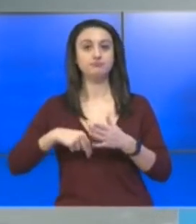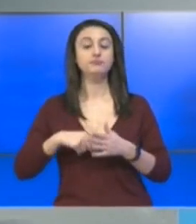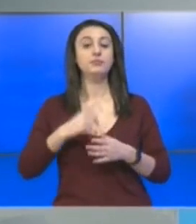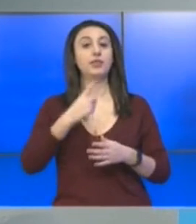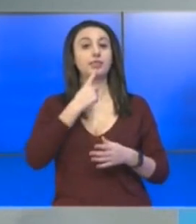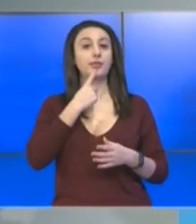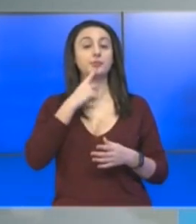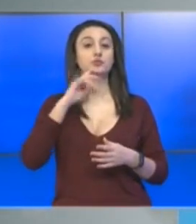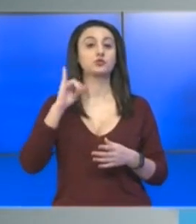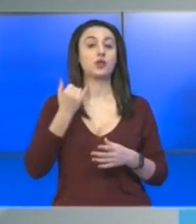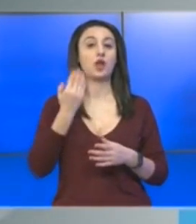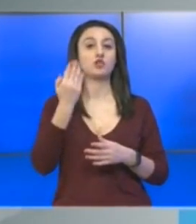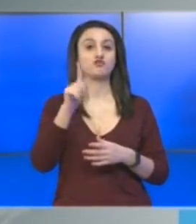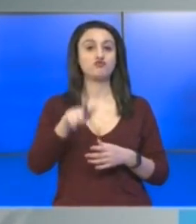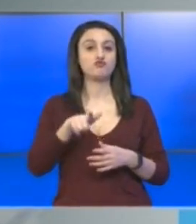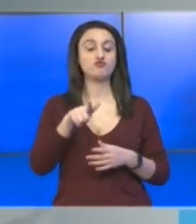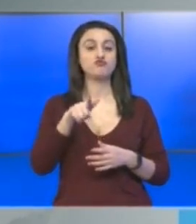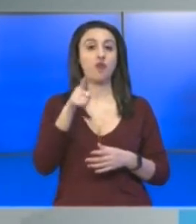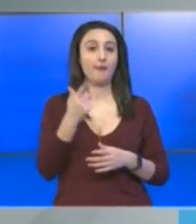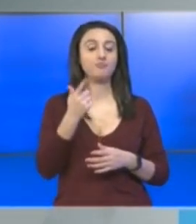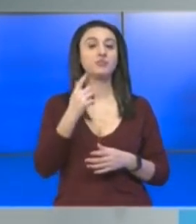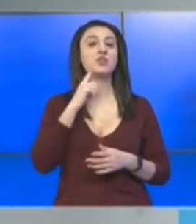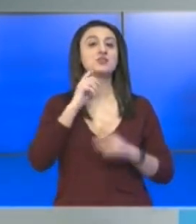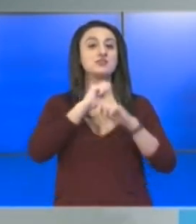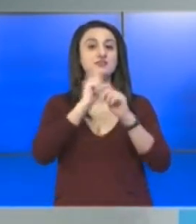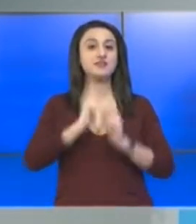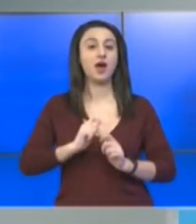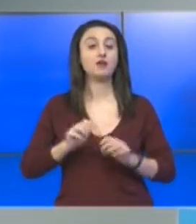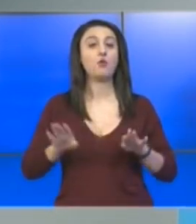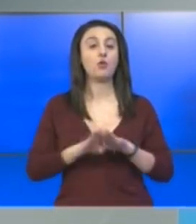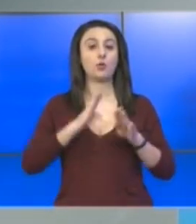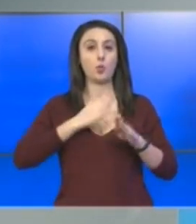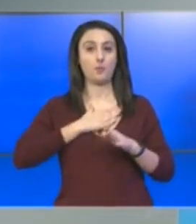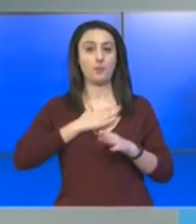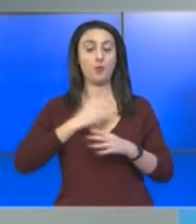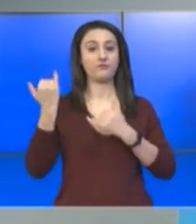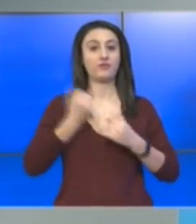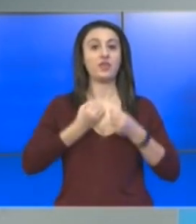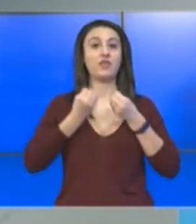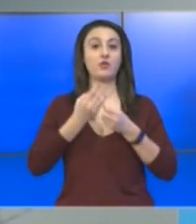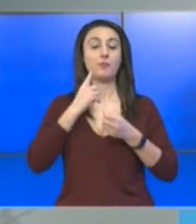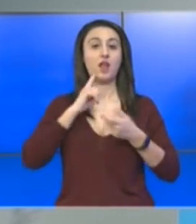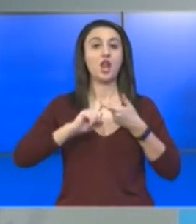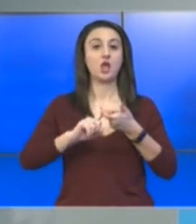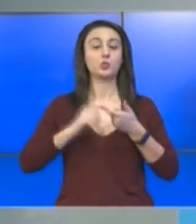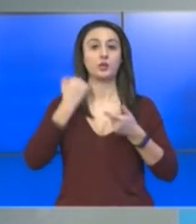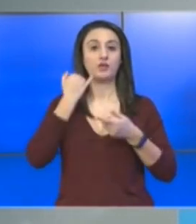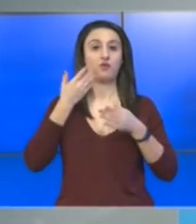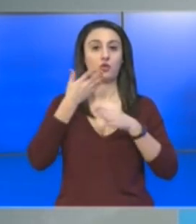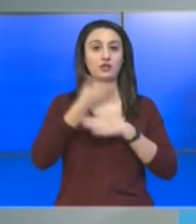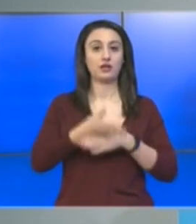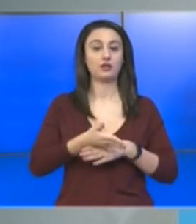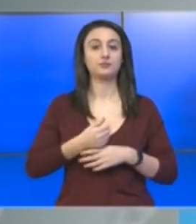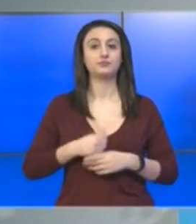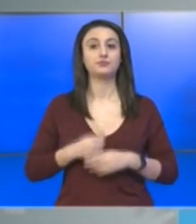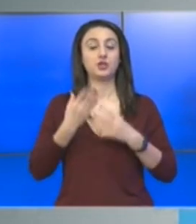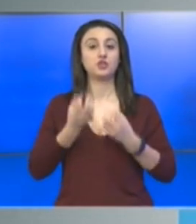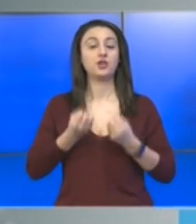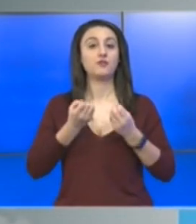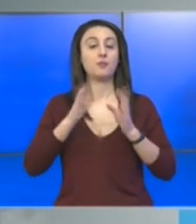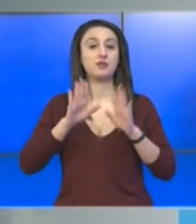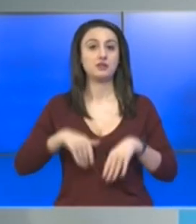Timiș și cel de-al 7-lea din țară. Colegul meu, Alexandru Rotaru, vine cu detalii, este în legătură telefonică directă. Te rog, ce date ai,